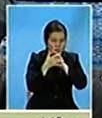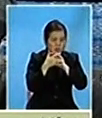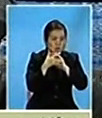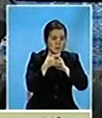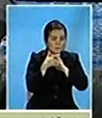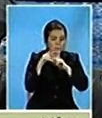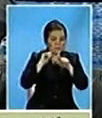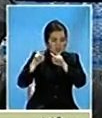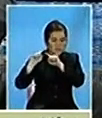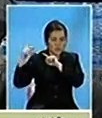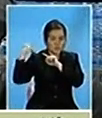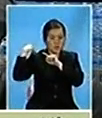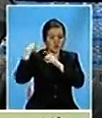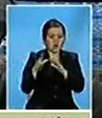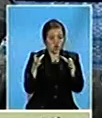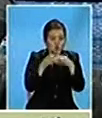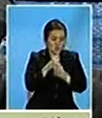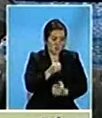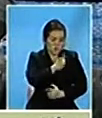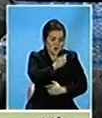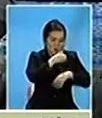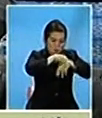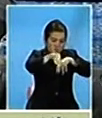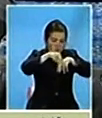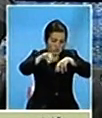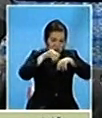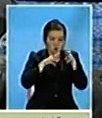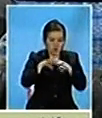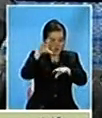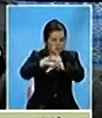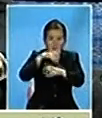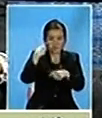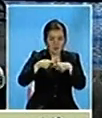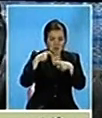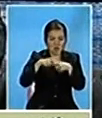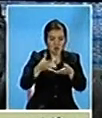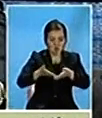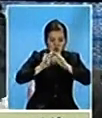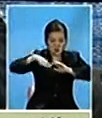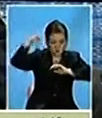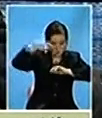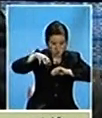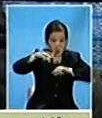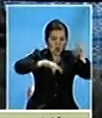ายอิทธิพลเครือข่ายองค์กรทั้งภายในนอกประเทศยากต่อการสืบสวนจึงให้มีการจัดตั้งกรมสอบสวนคดีพิเศษแต่บัดนี้